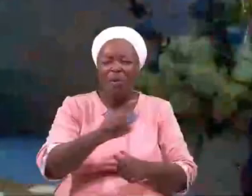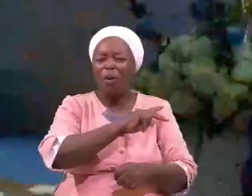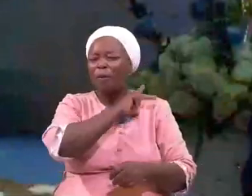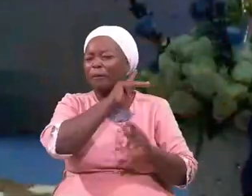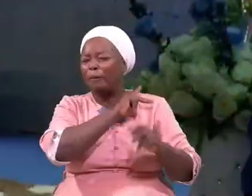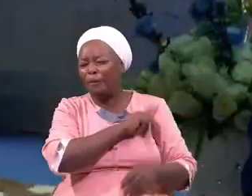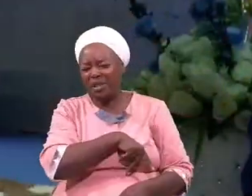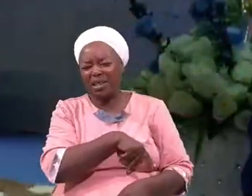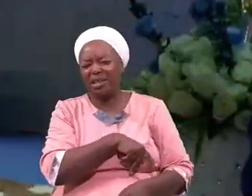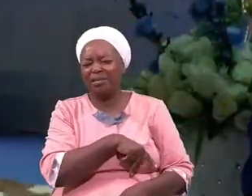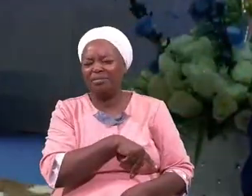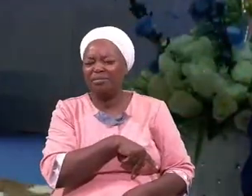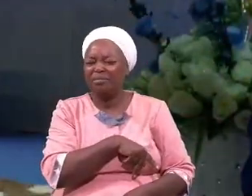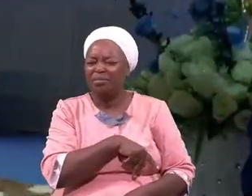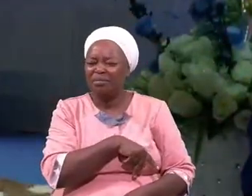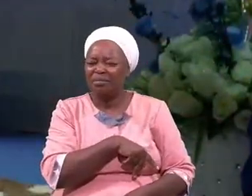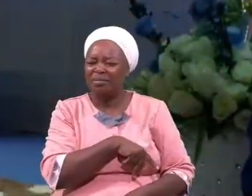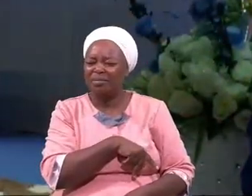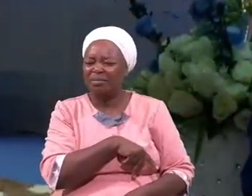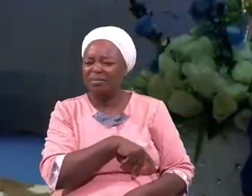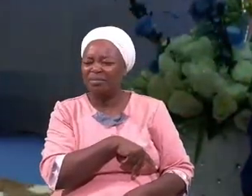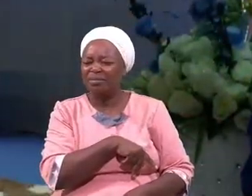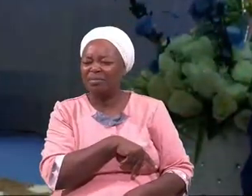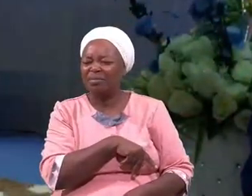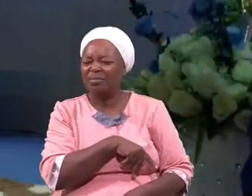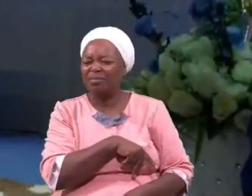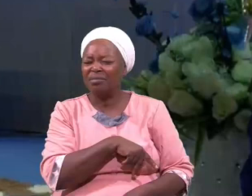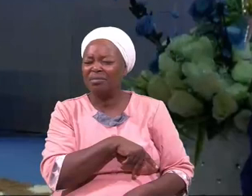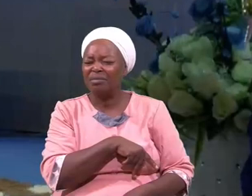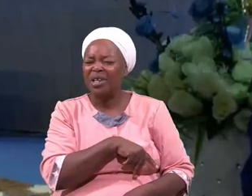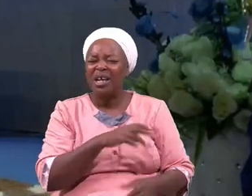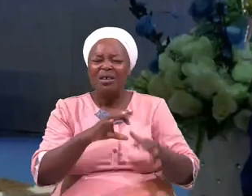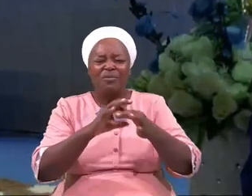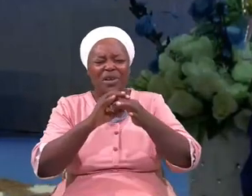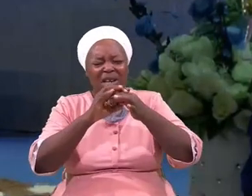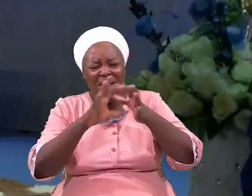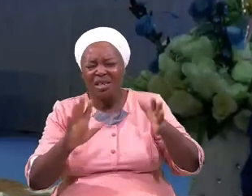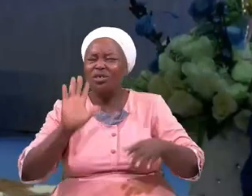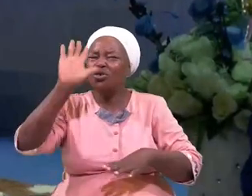Et toute promesse que tu donnes est pour chacun de nous.